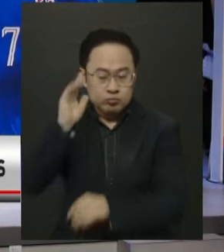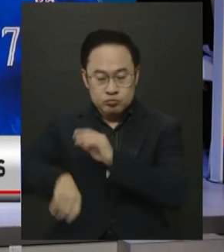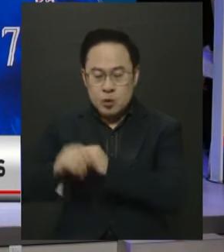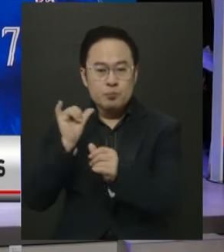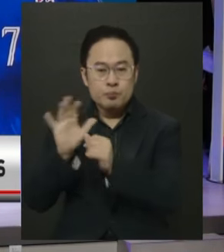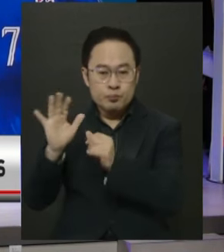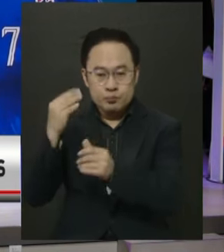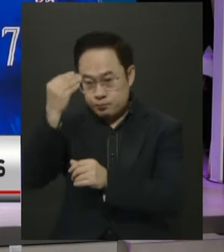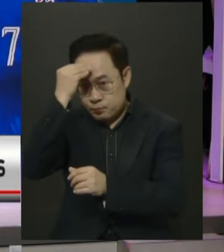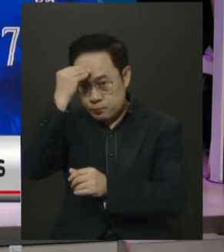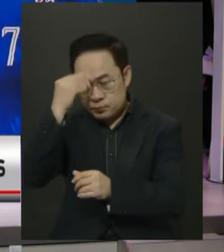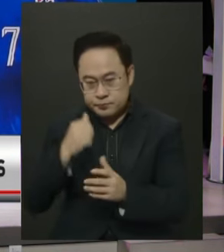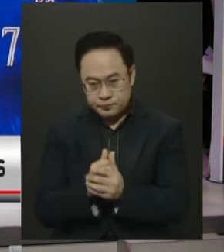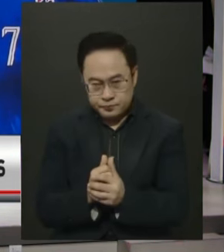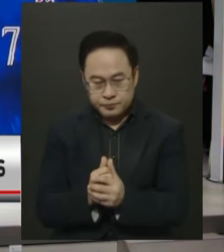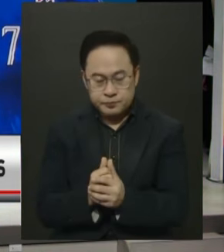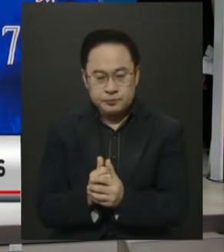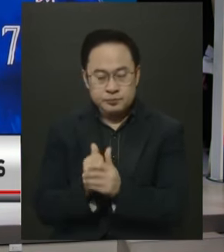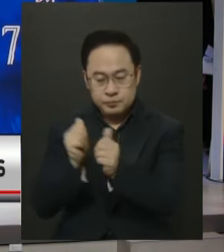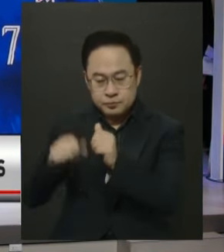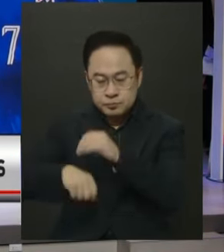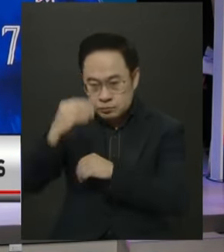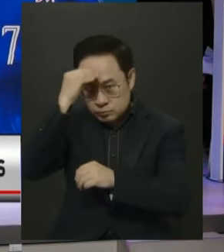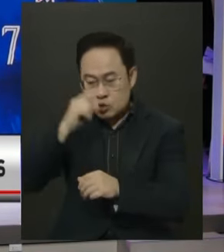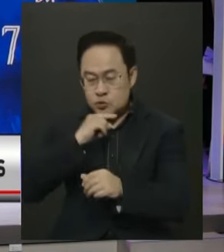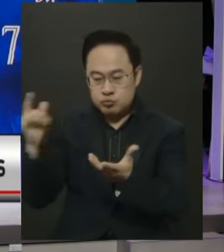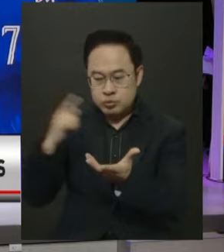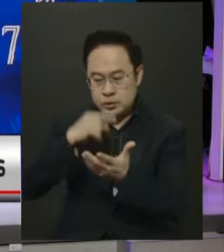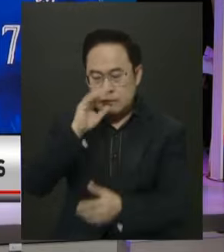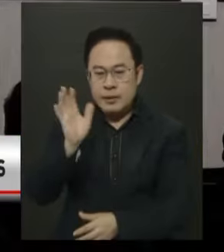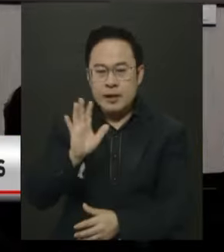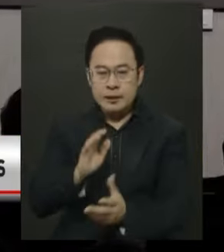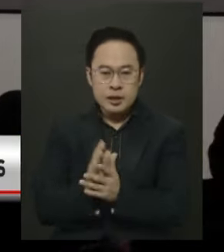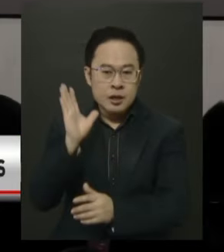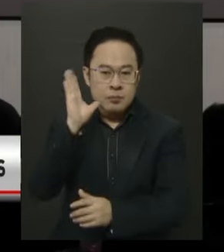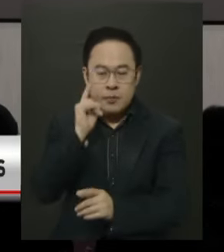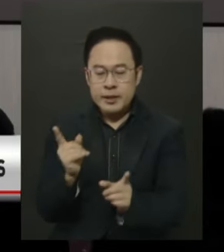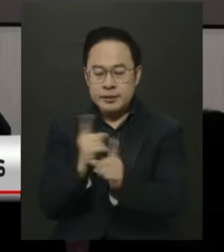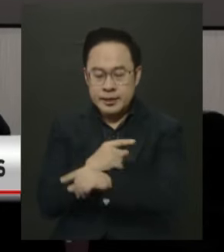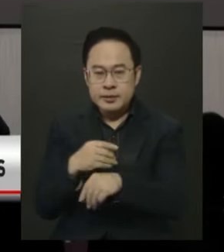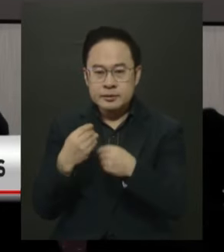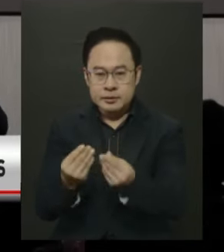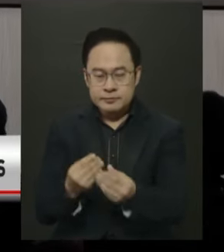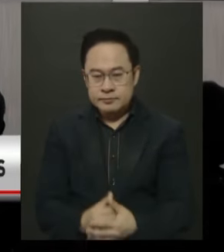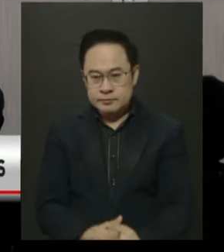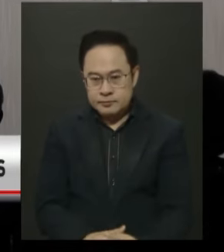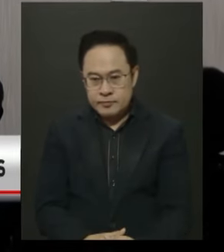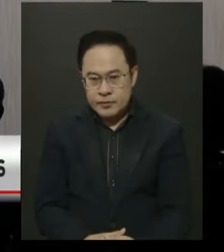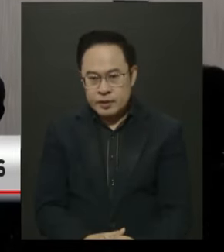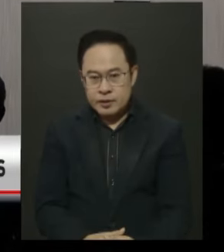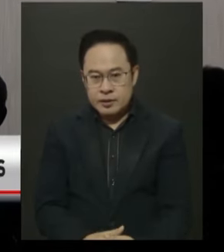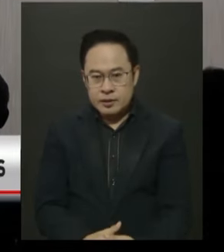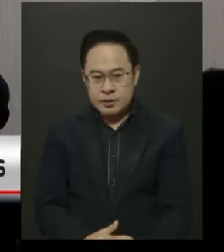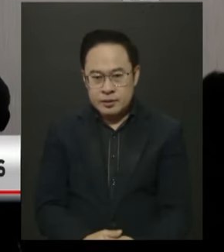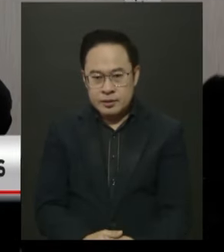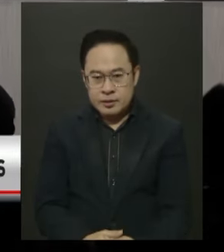ด้วยนะครับเพรวาตอนนี้เจ้าตัวก็ค้าแงอยที่ญี่ปุ่นนะครับนี่ครับ พึ่งจะรับใช้ทมชาติไย